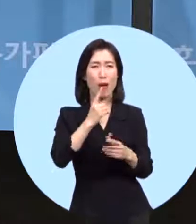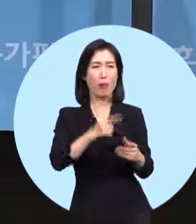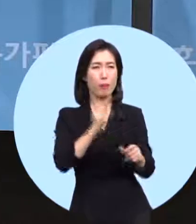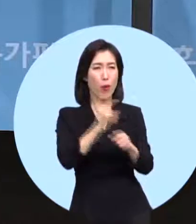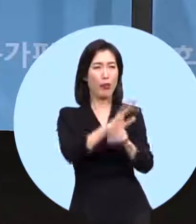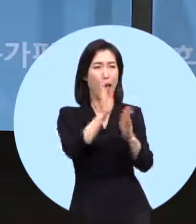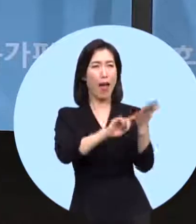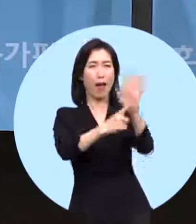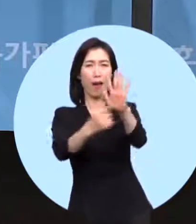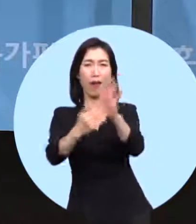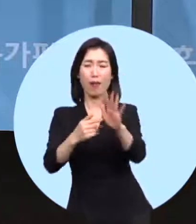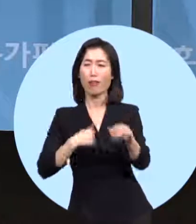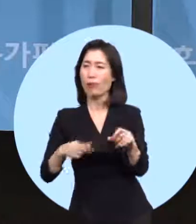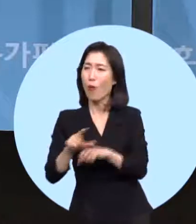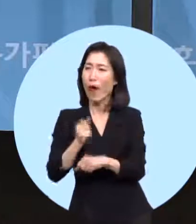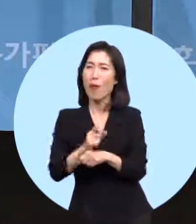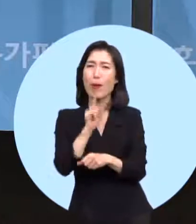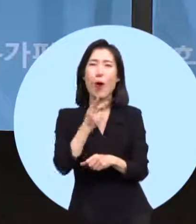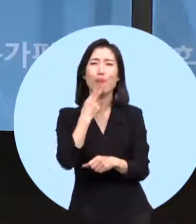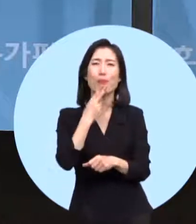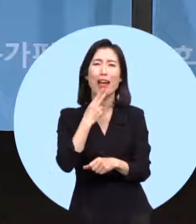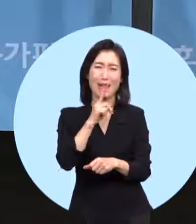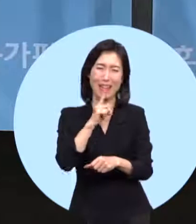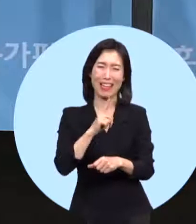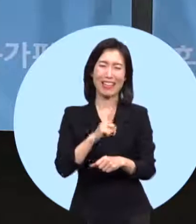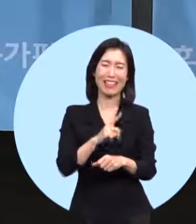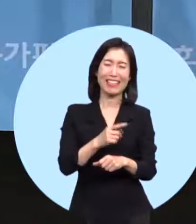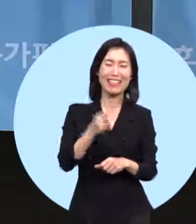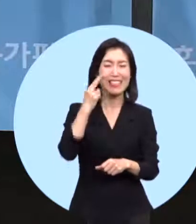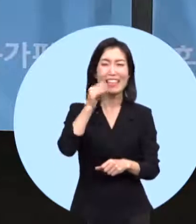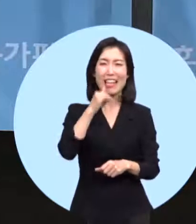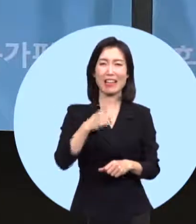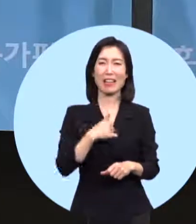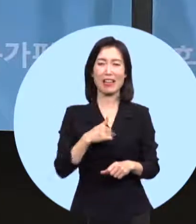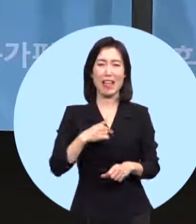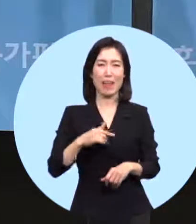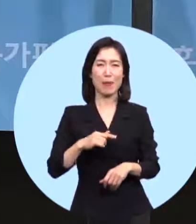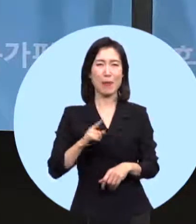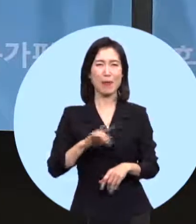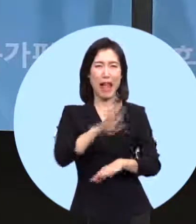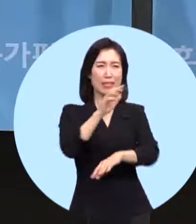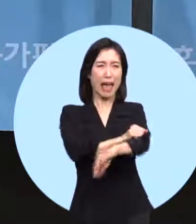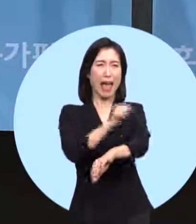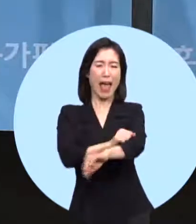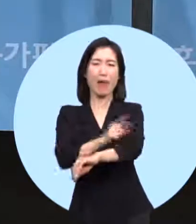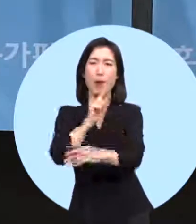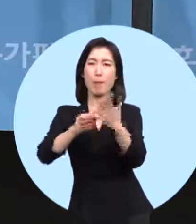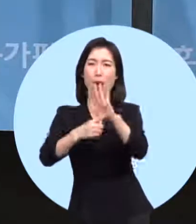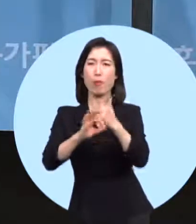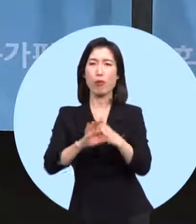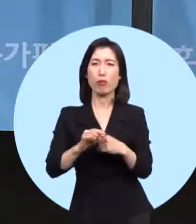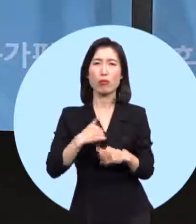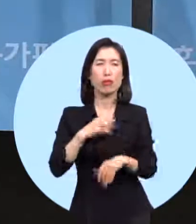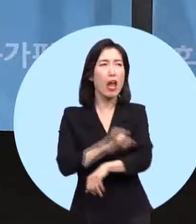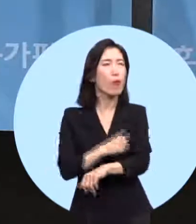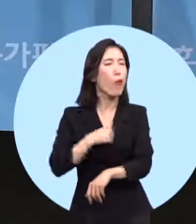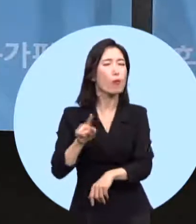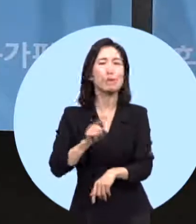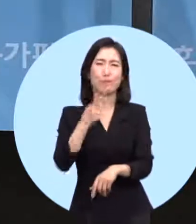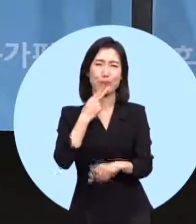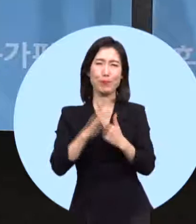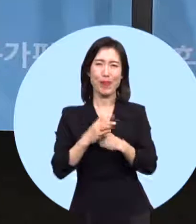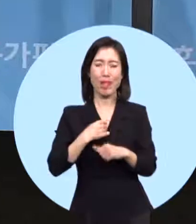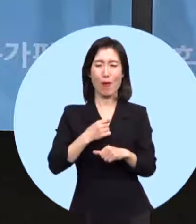말 잘 못하는 이야기로 그러면 너무 잘하는 이야기만 재미가 없을 것 같습니다. 그래서 아까 네 분 선생님들의 발표를